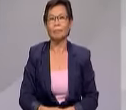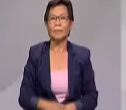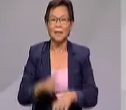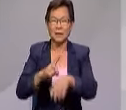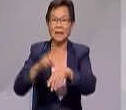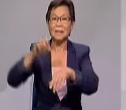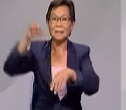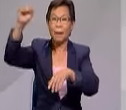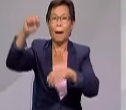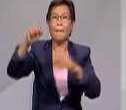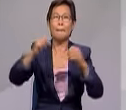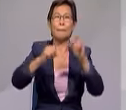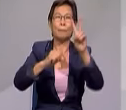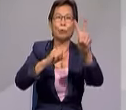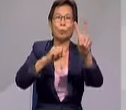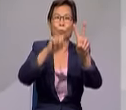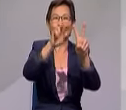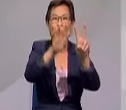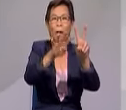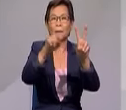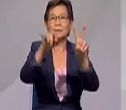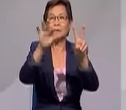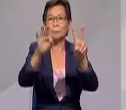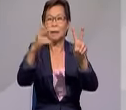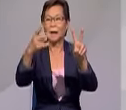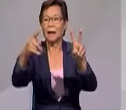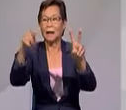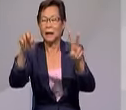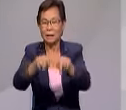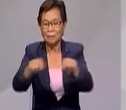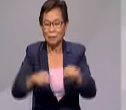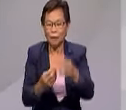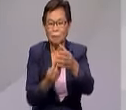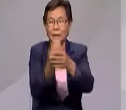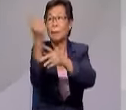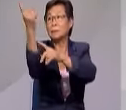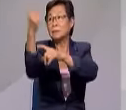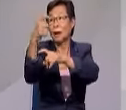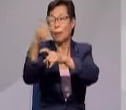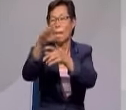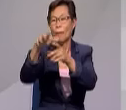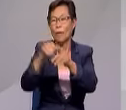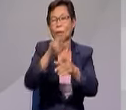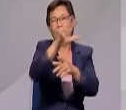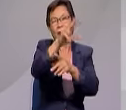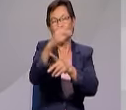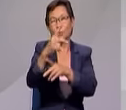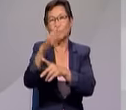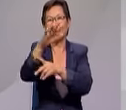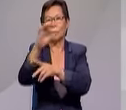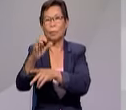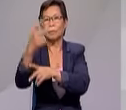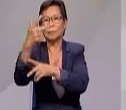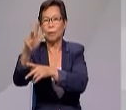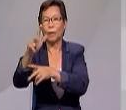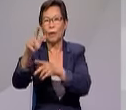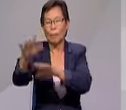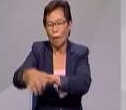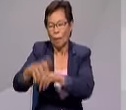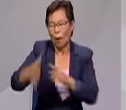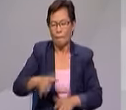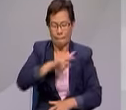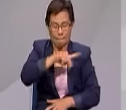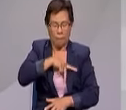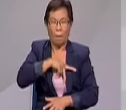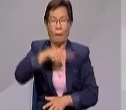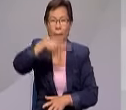Di Sabah, sebanyak 24.9 hektar kawasan penanaman sawit melibatkan 3,513 pekebun kecil